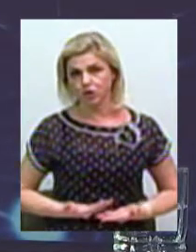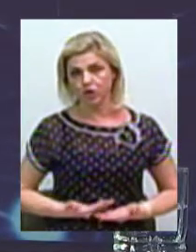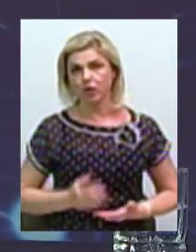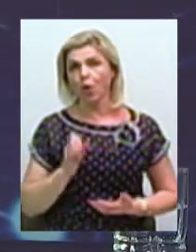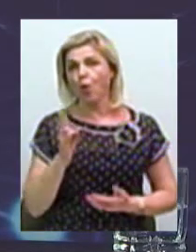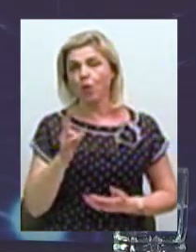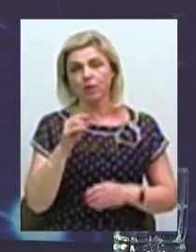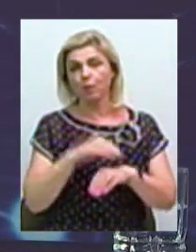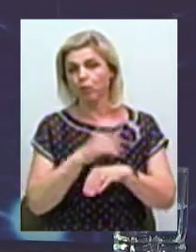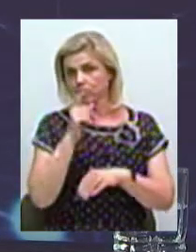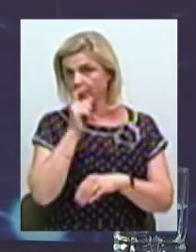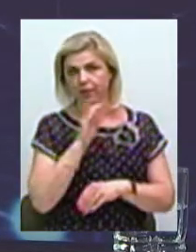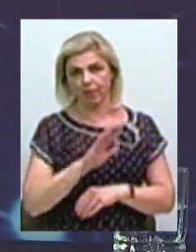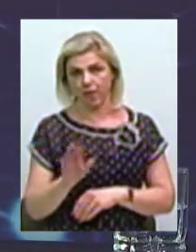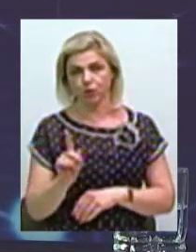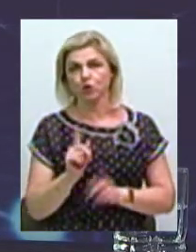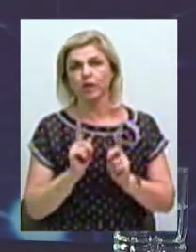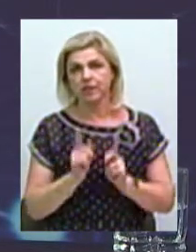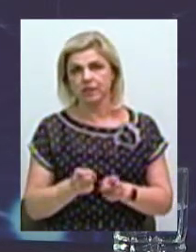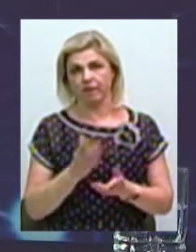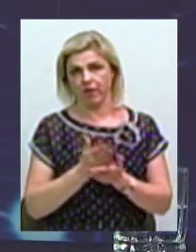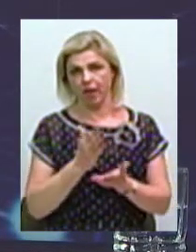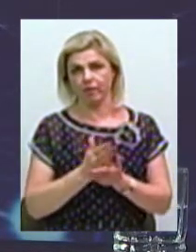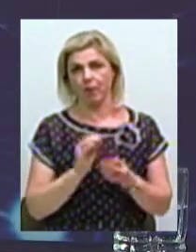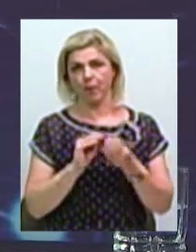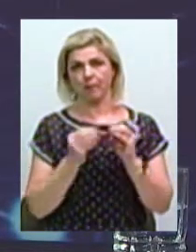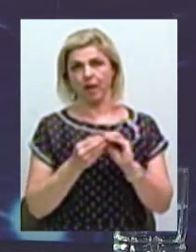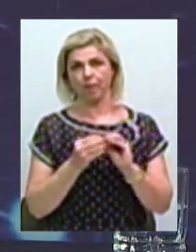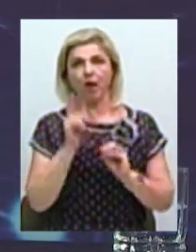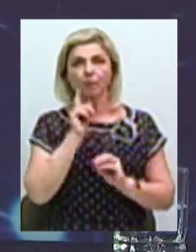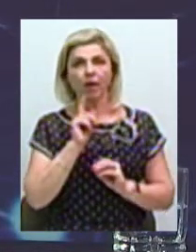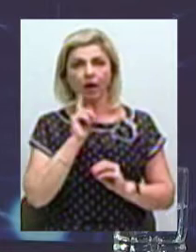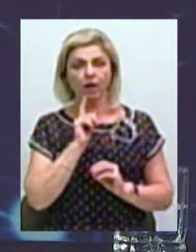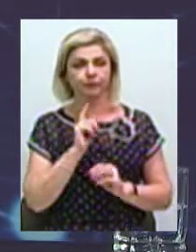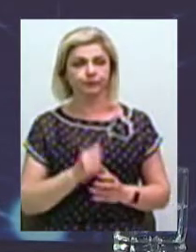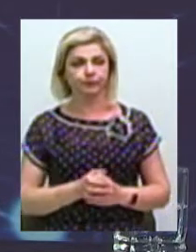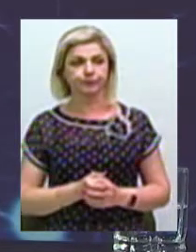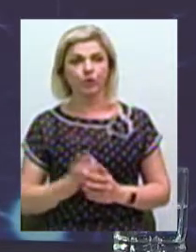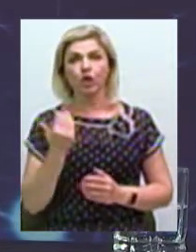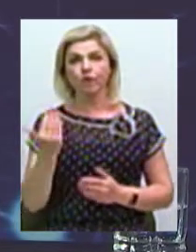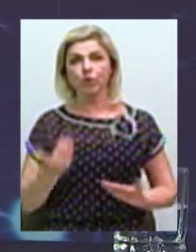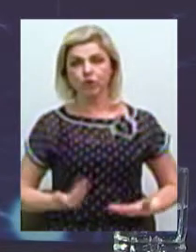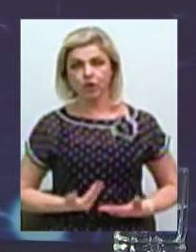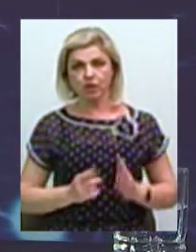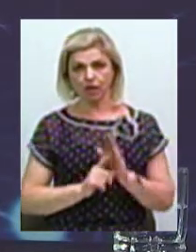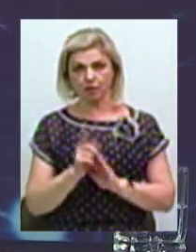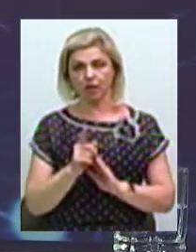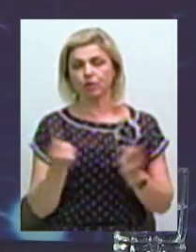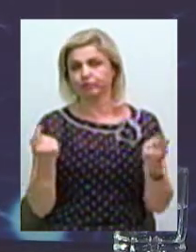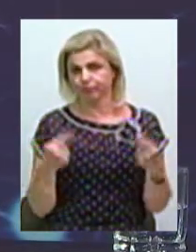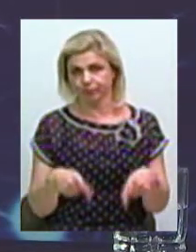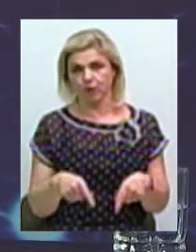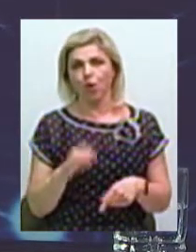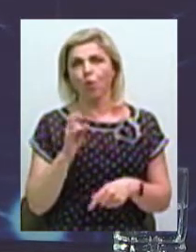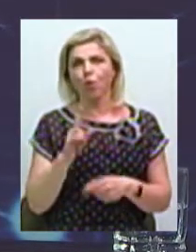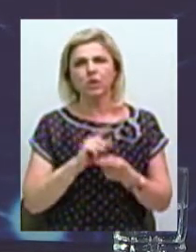он не понимал, что это действительно является какой-то проблемой, пока вот его жизнь не начала катиться в бездну. Он